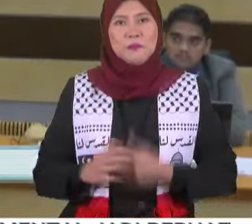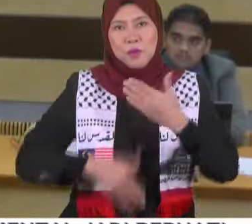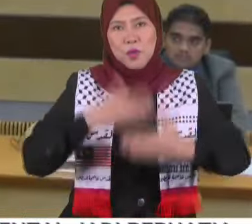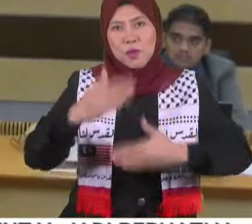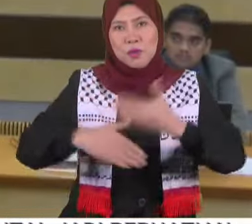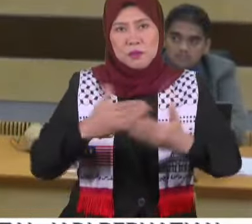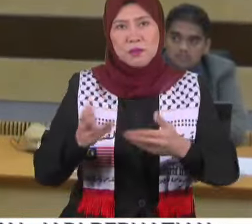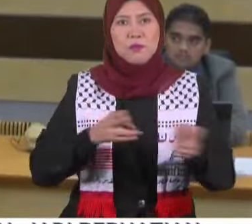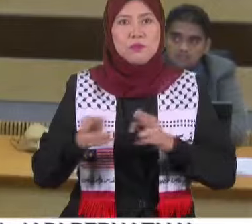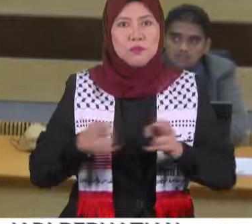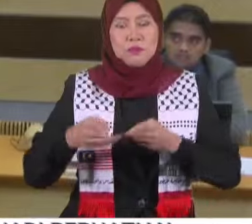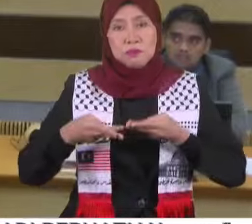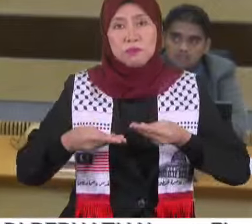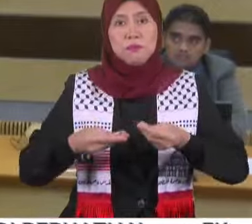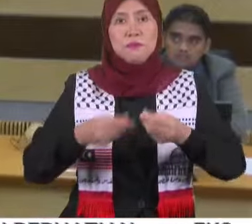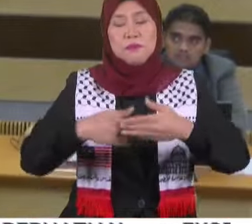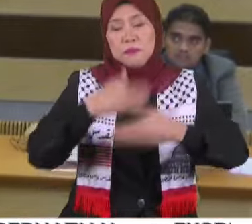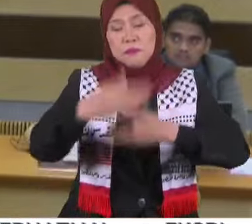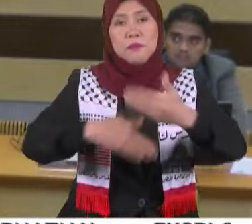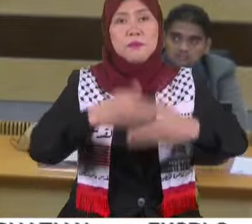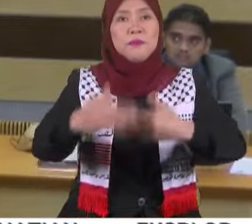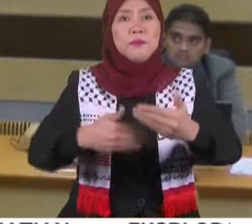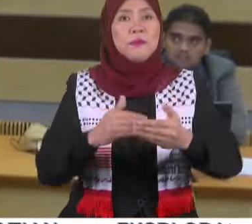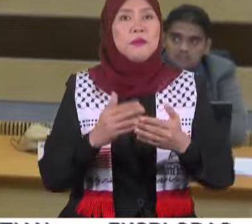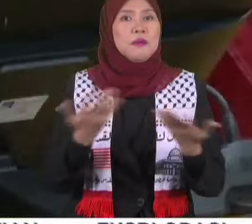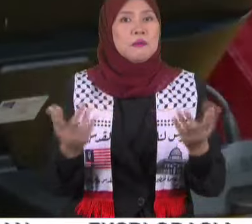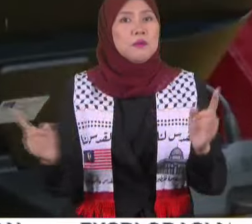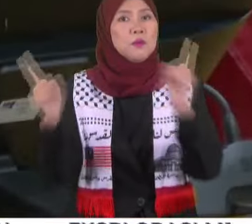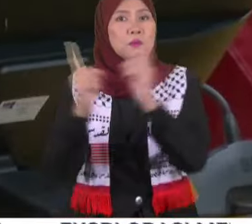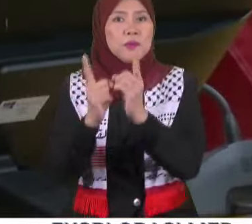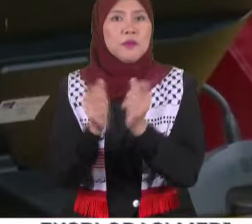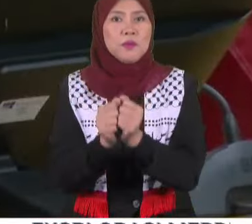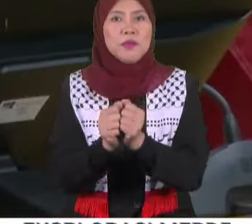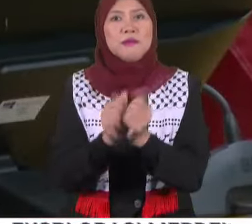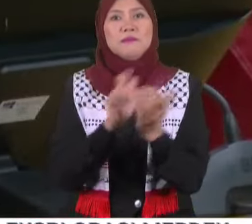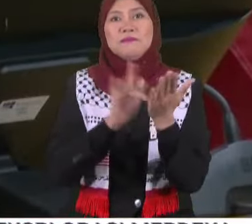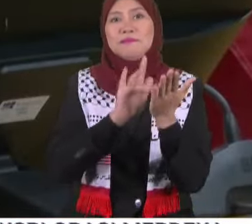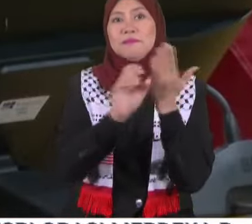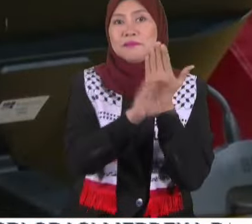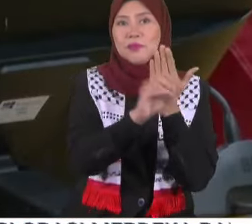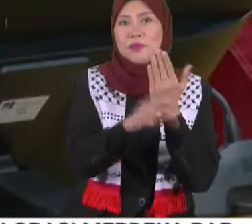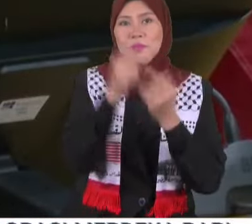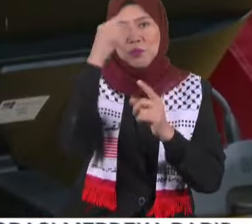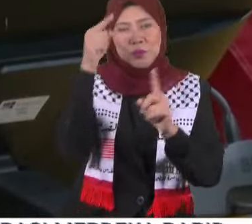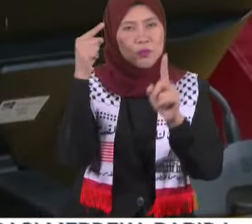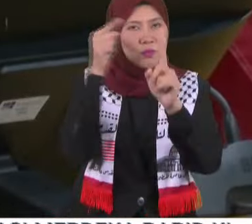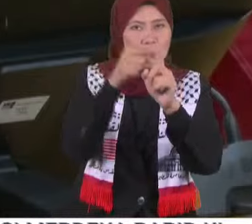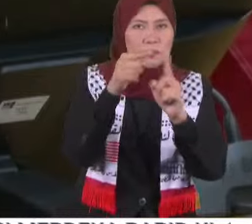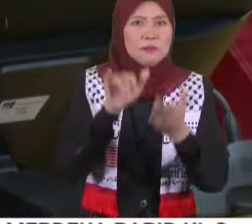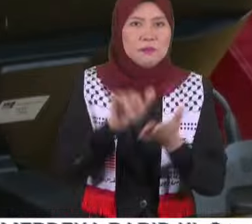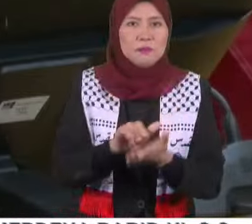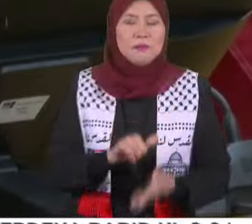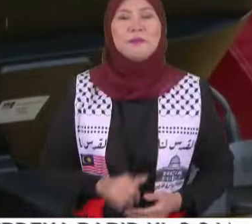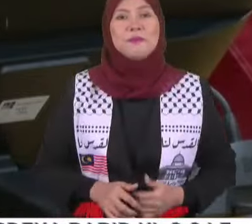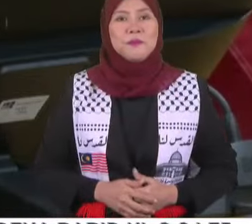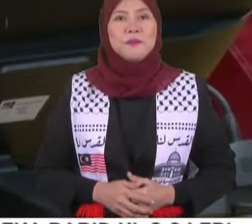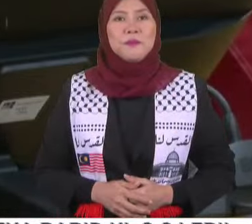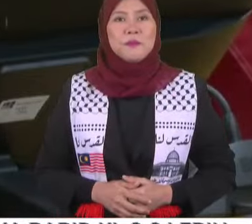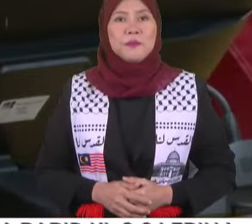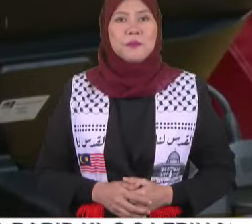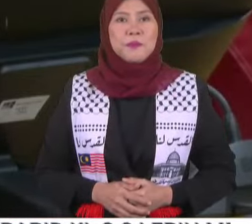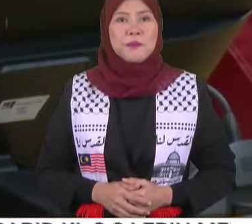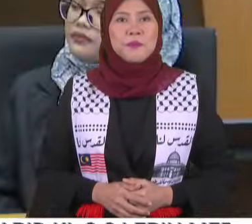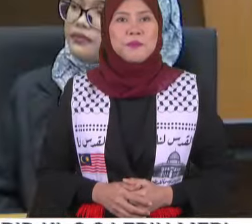Proses libat urus sedang berjalan dan sebelum ini pihaknya telah mengadakan pertemuan dengan pengendali media sosial untuk tujuan berkenaan.